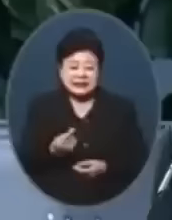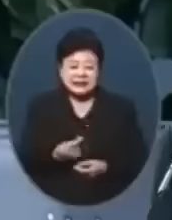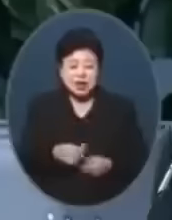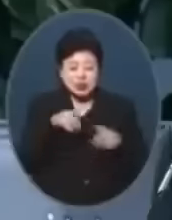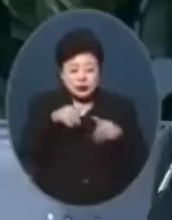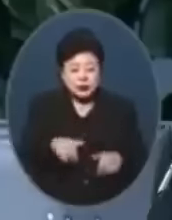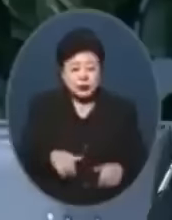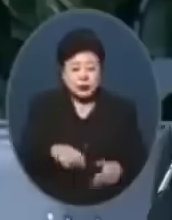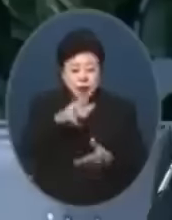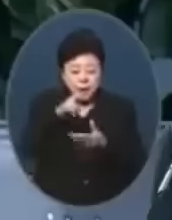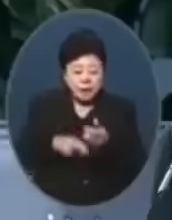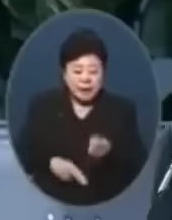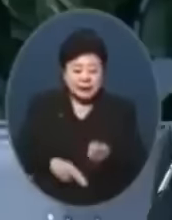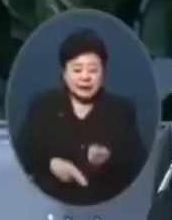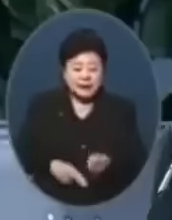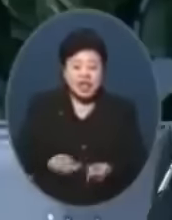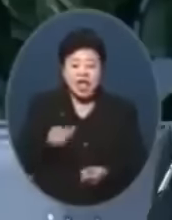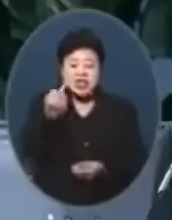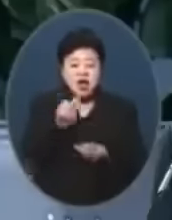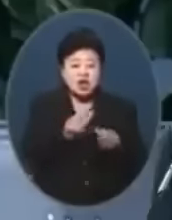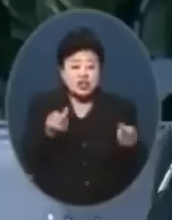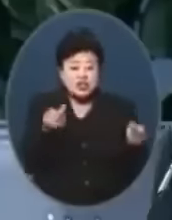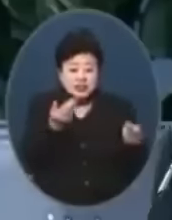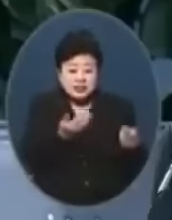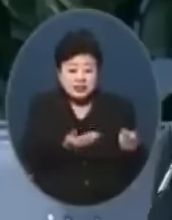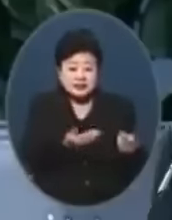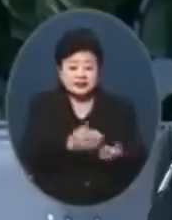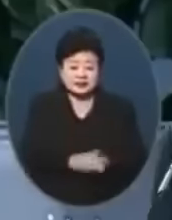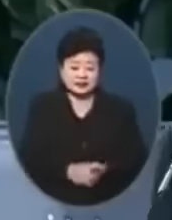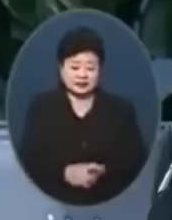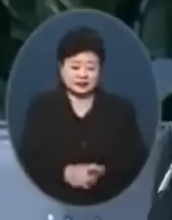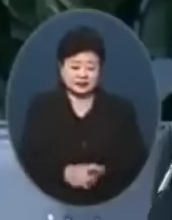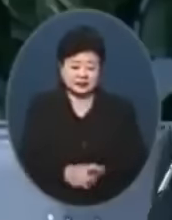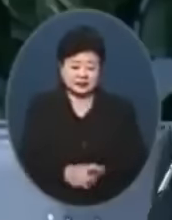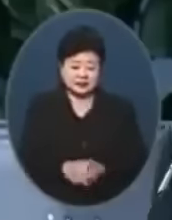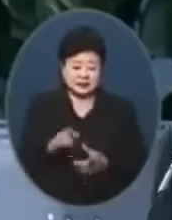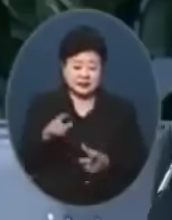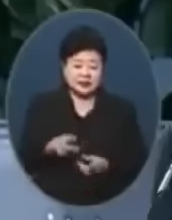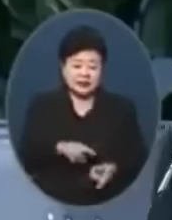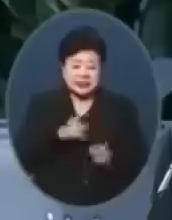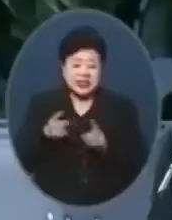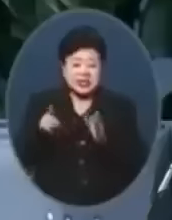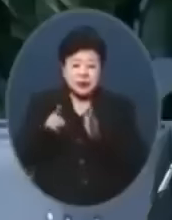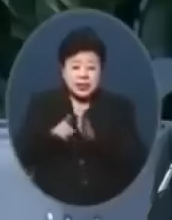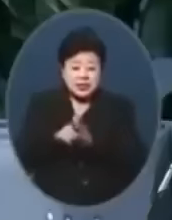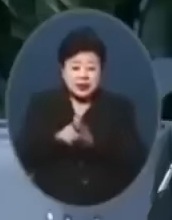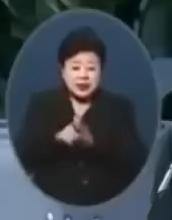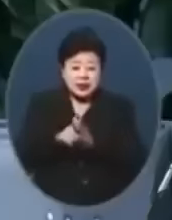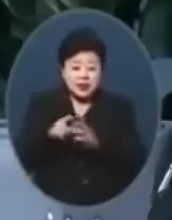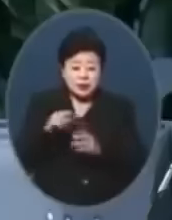종으로 팔아먹은 형들이 살기 위해서 애굽으로 내려왔을 때